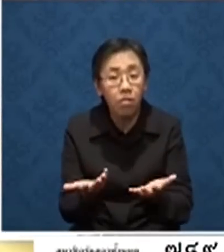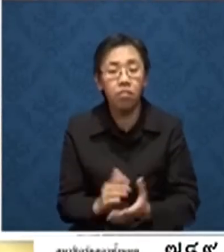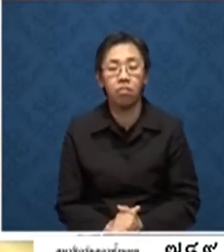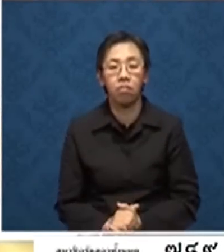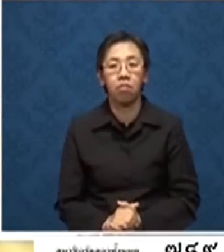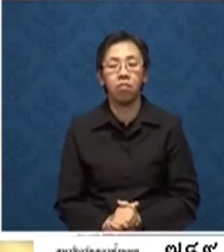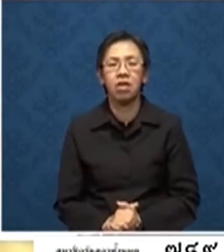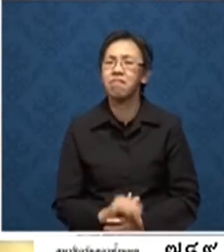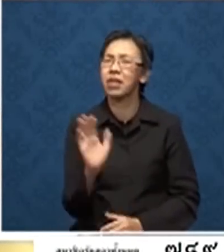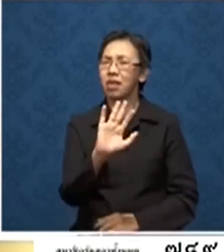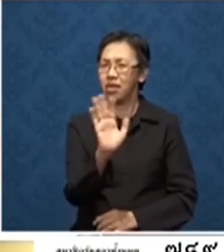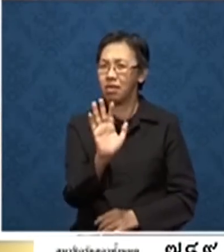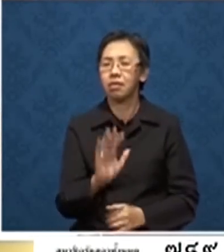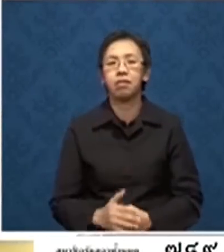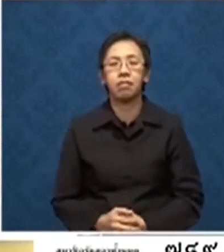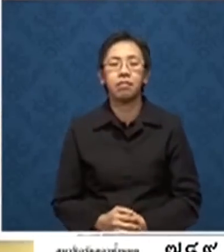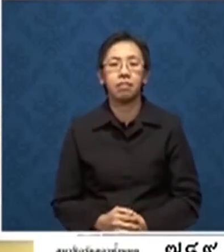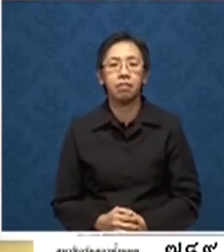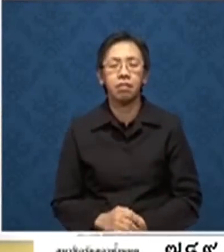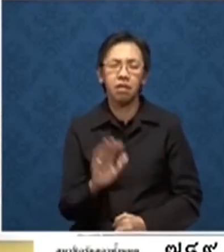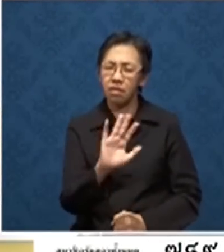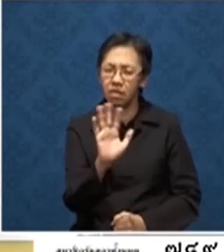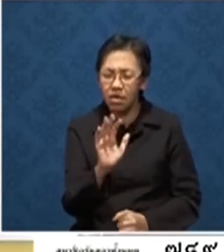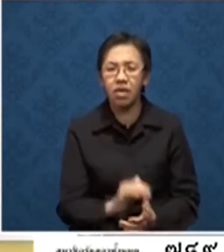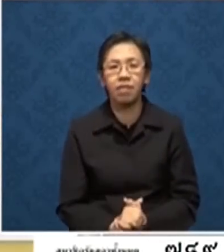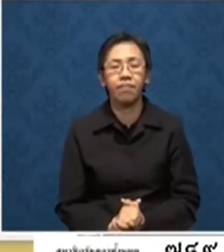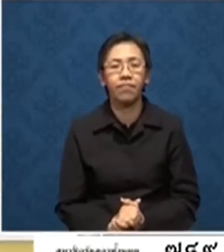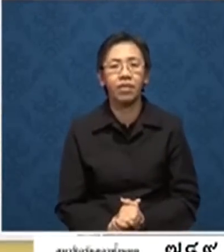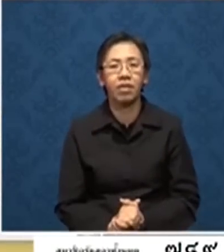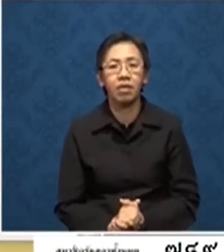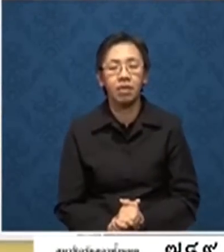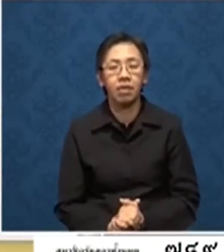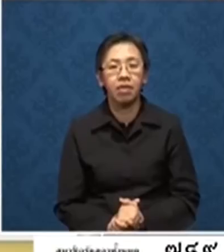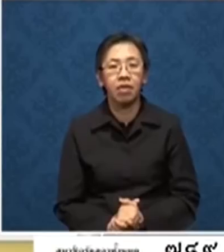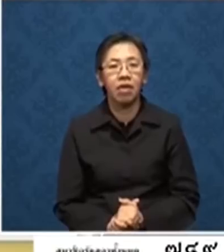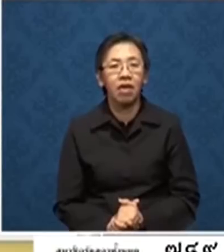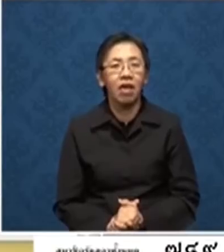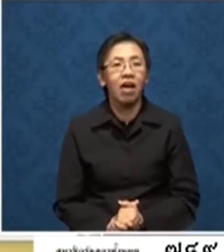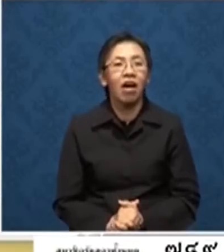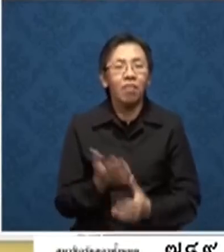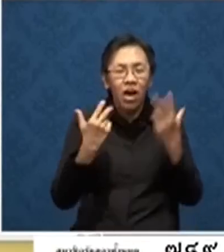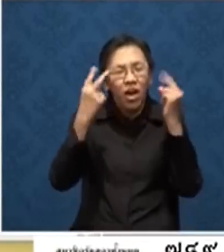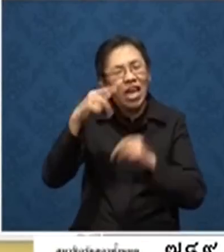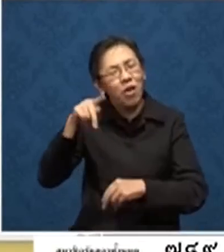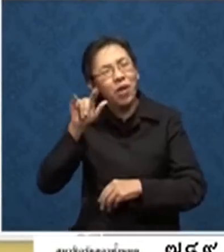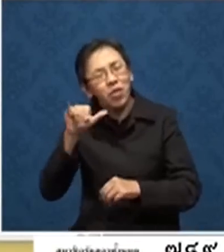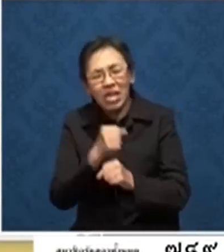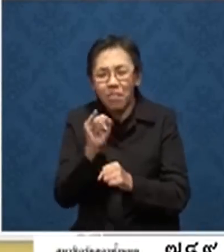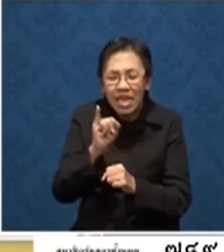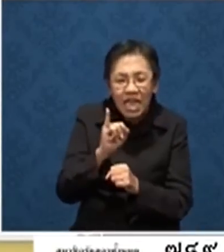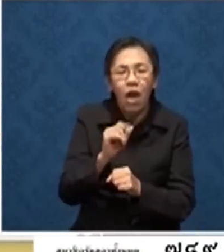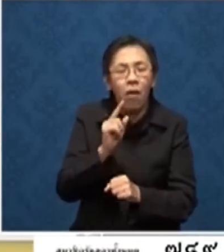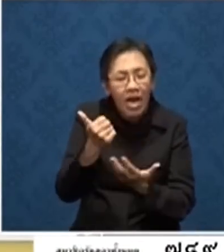มันไม่ใช่ครับท่านมันมีเรื่องที่จะทำทำเรื่องที่ลุงตู่ทำไว้ไม่ดีที่ท่านด่าผมเห็นด้วย